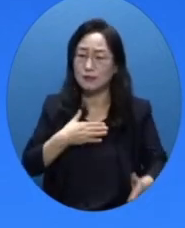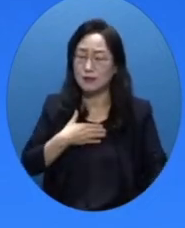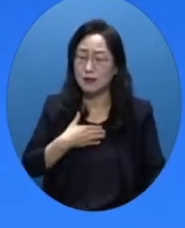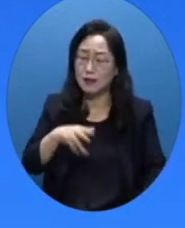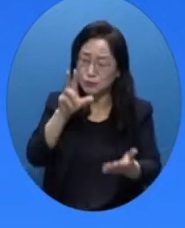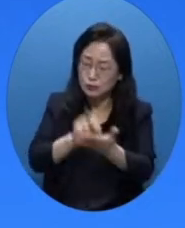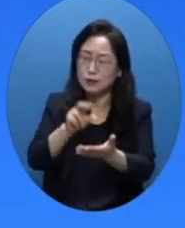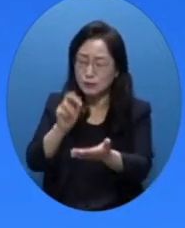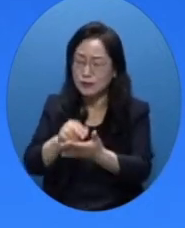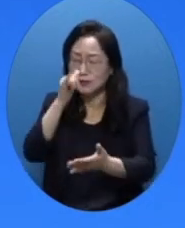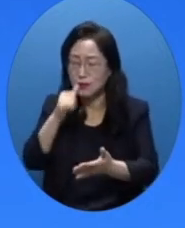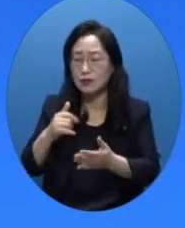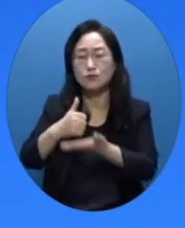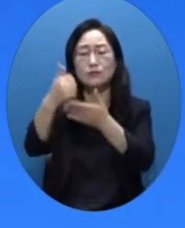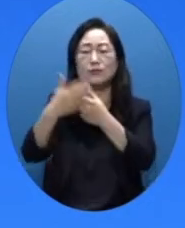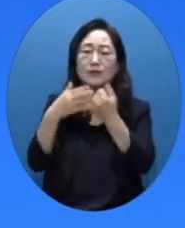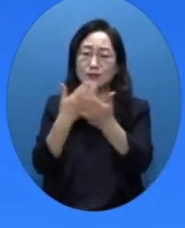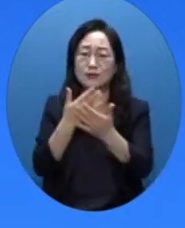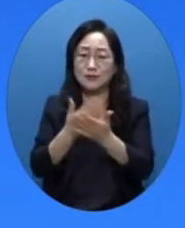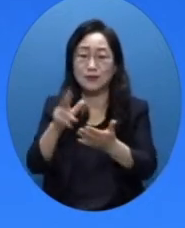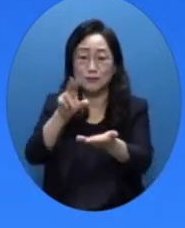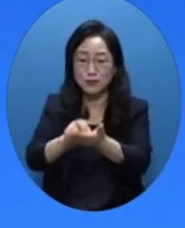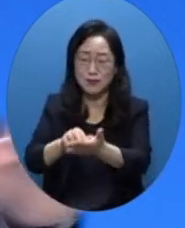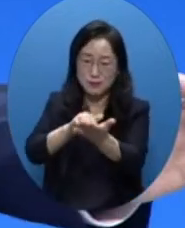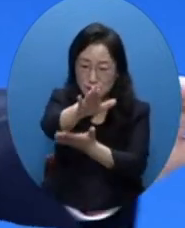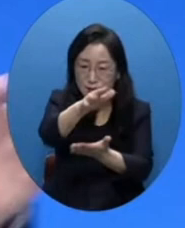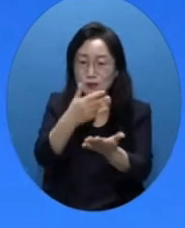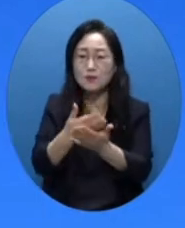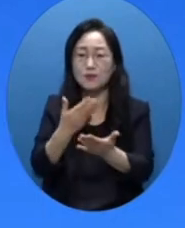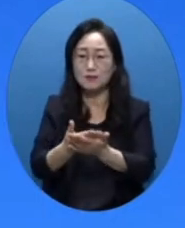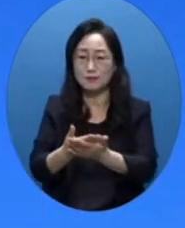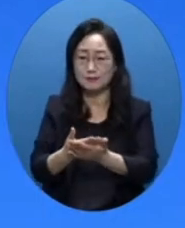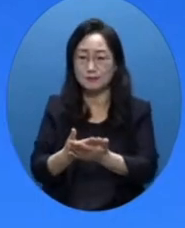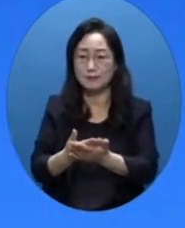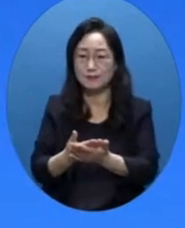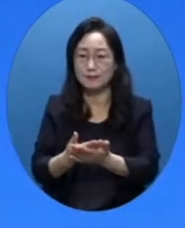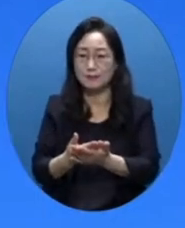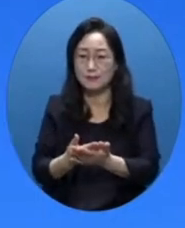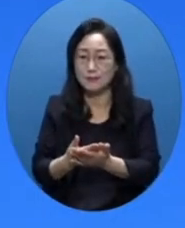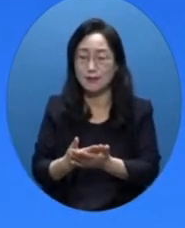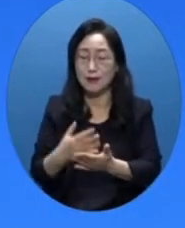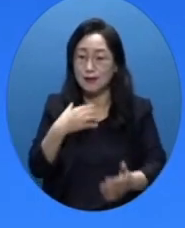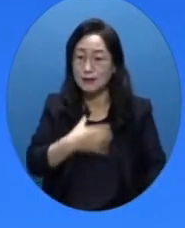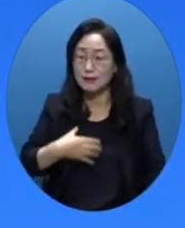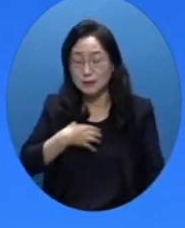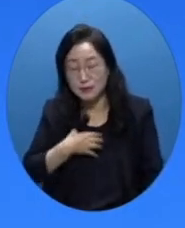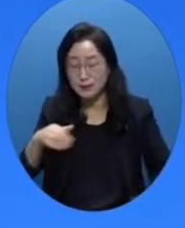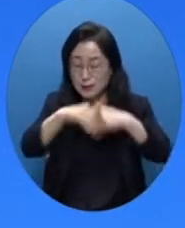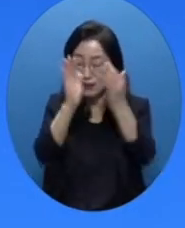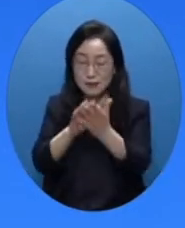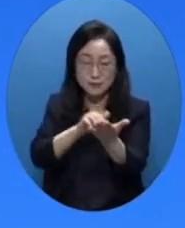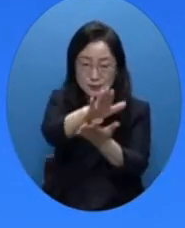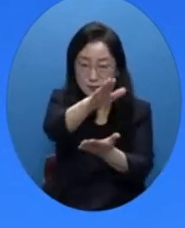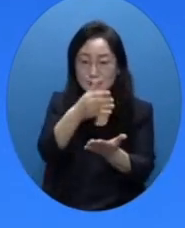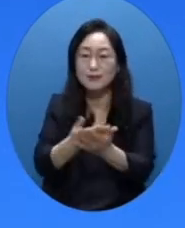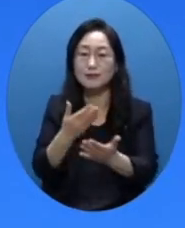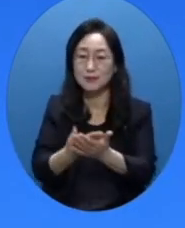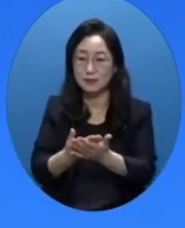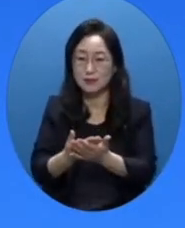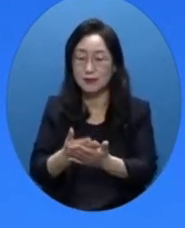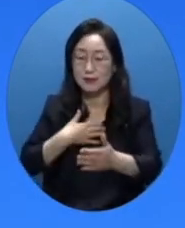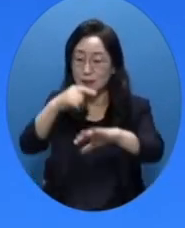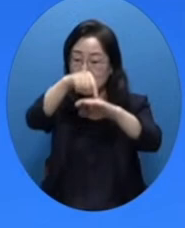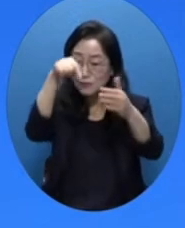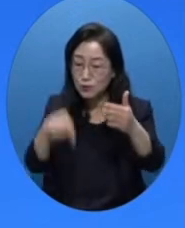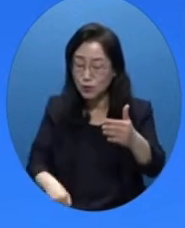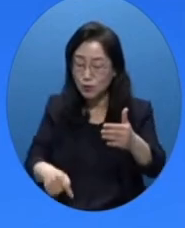문제가 있어오니 주님 나를 도와주어서 이 문제가 떠나게 하여 주옵소서. 염려거지거지 떠나게 하여 주옵소서. 내